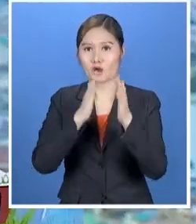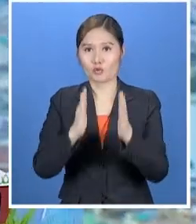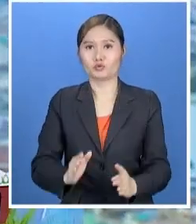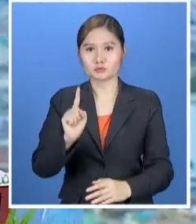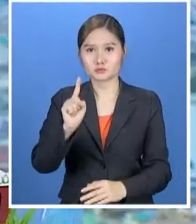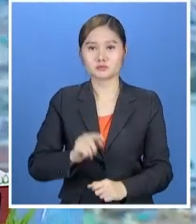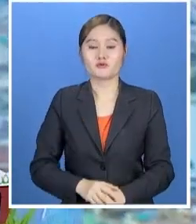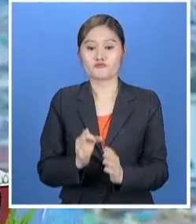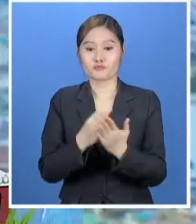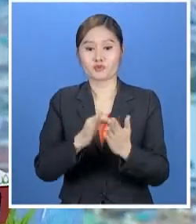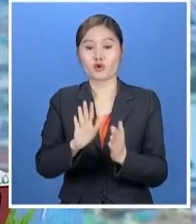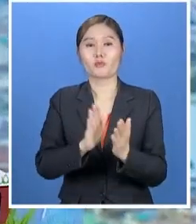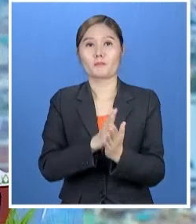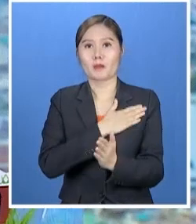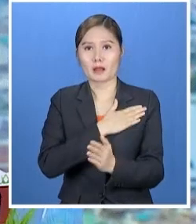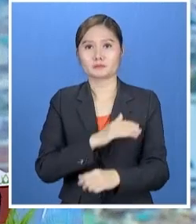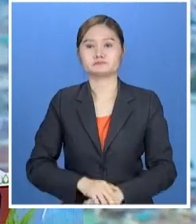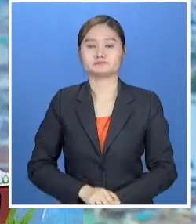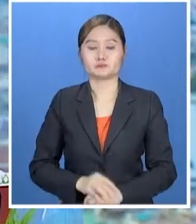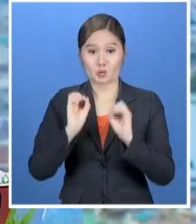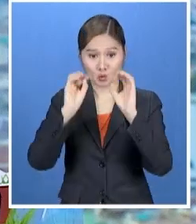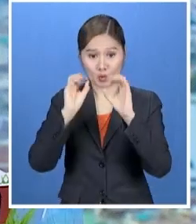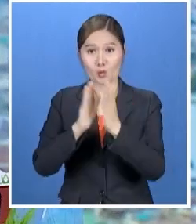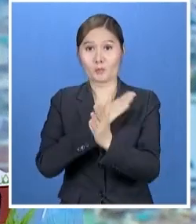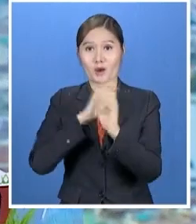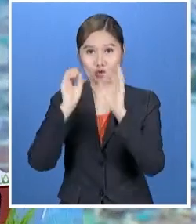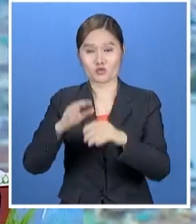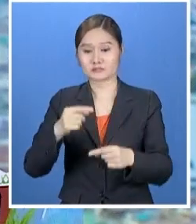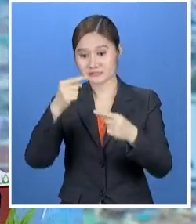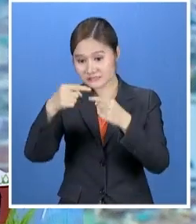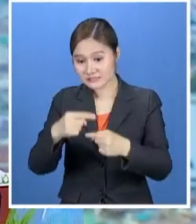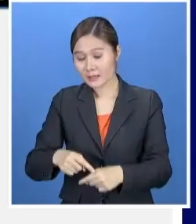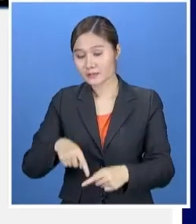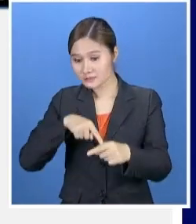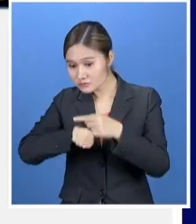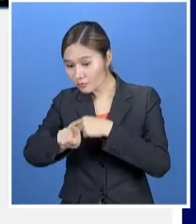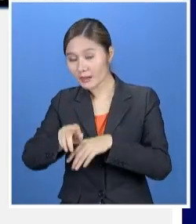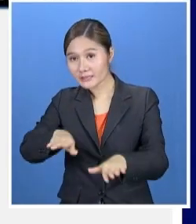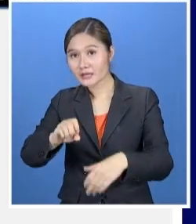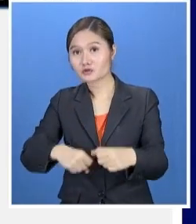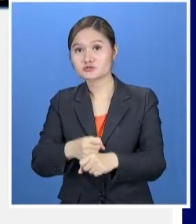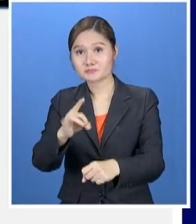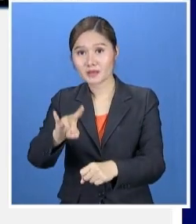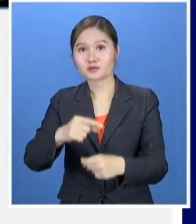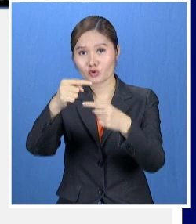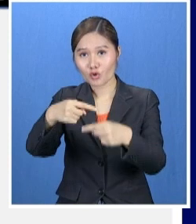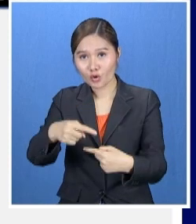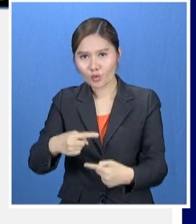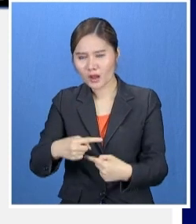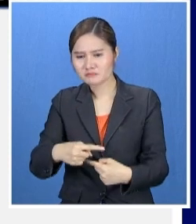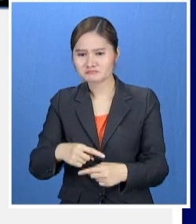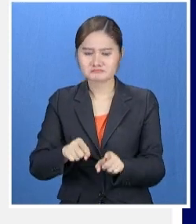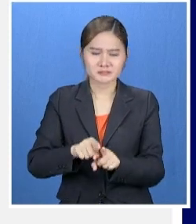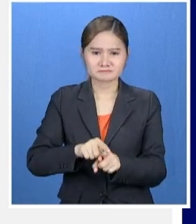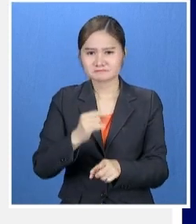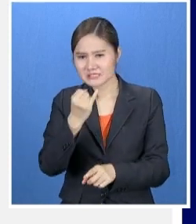ฮะเป็น Facebook ของพระครูแล้วส่งแชทไปหาหนุ่มวัย18แชทเนี่ยมีข้อความล่อแหลม